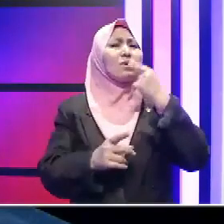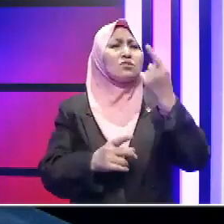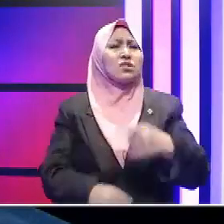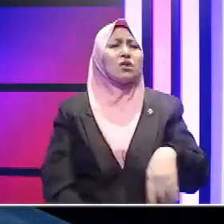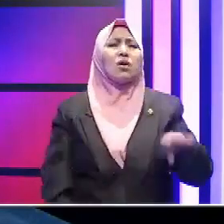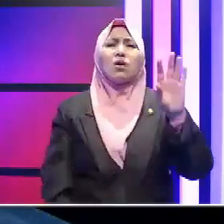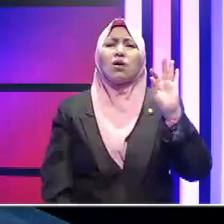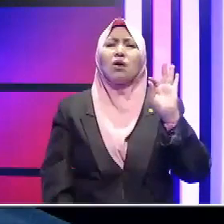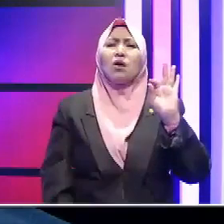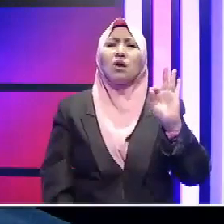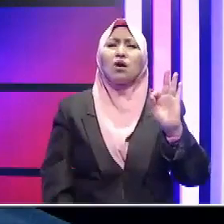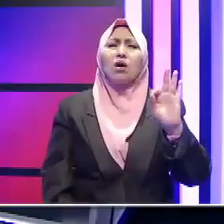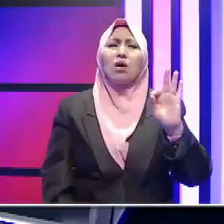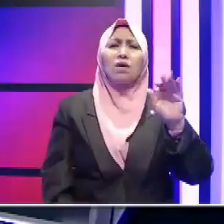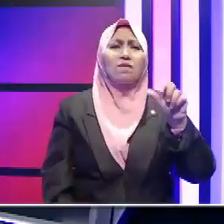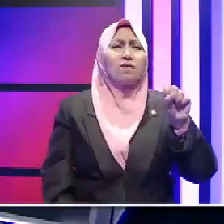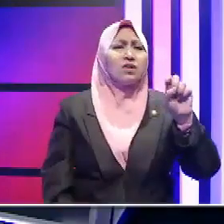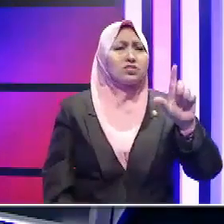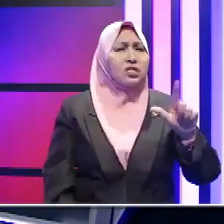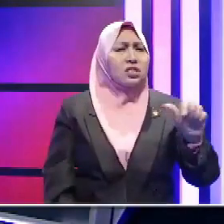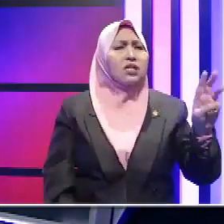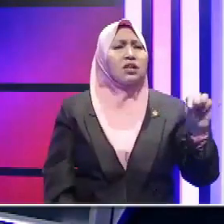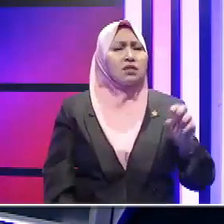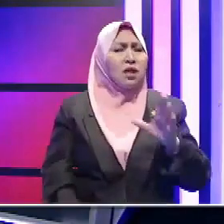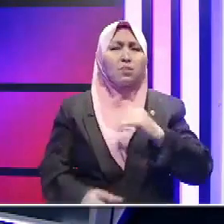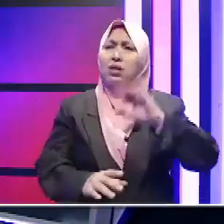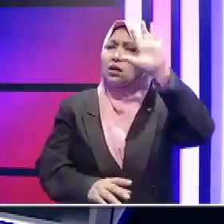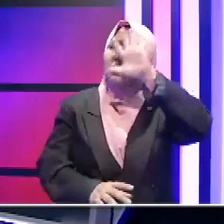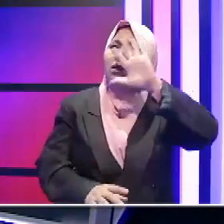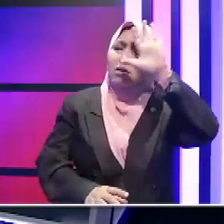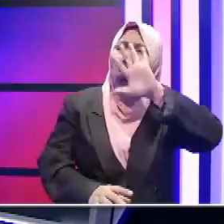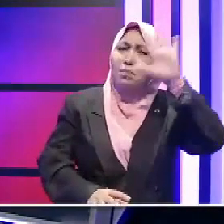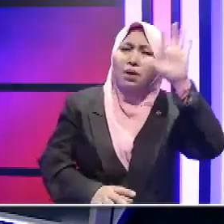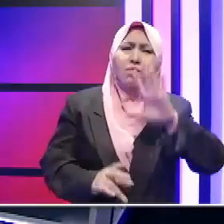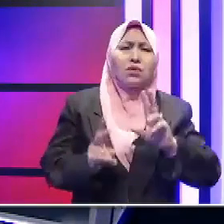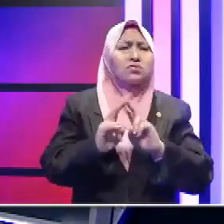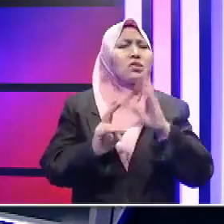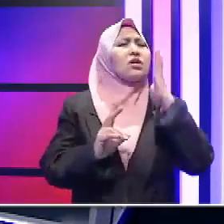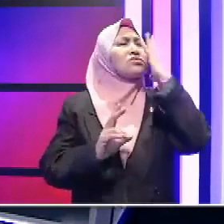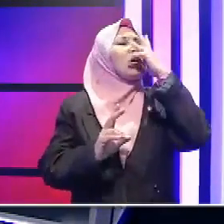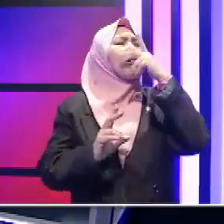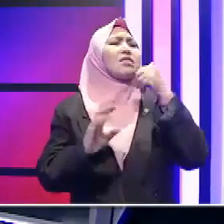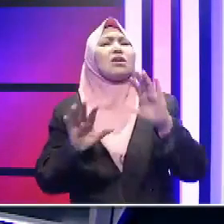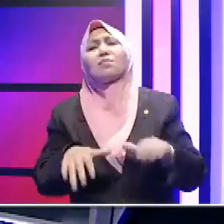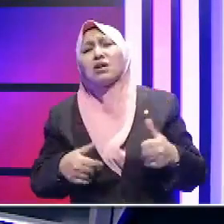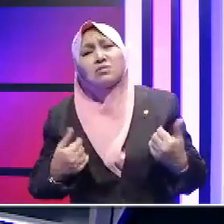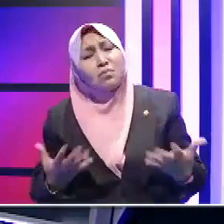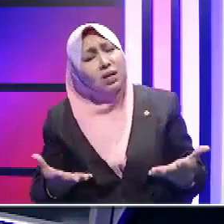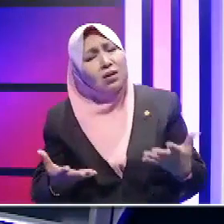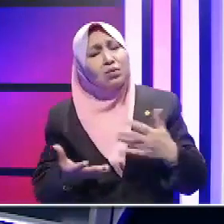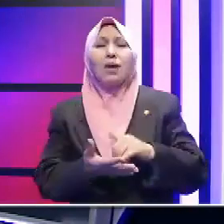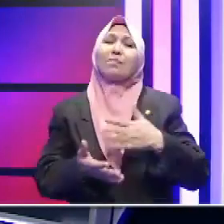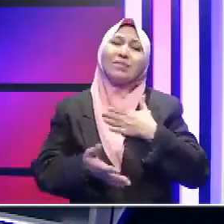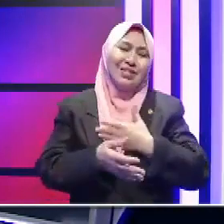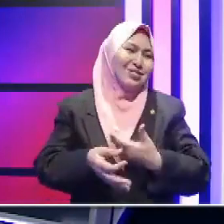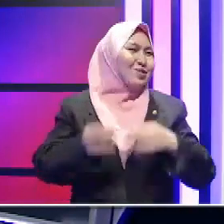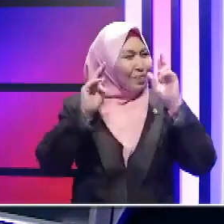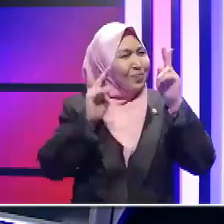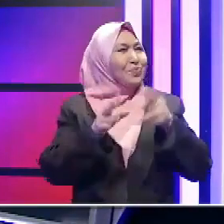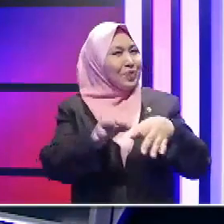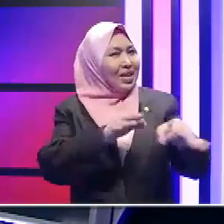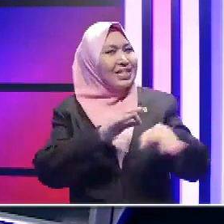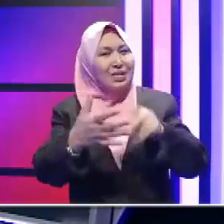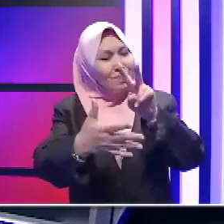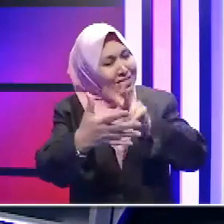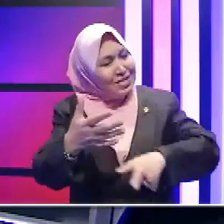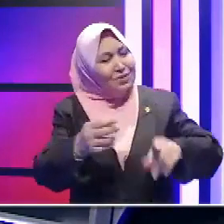fosberg fashbir shabran jamiila sehingga digambarkan sabatu cantik Hai Anda tidak zaman itu salah biasa meditation itu